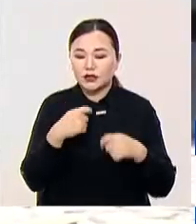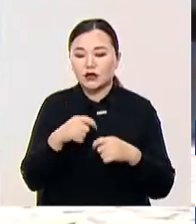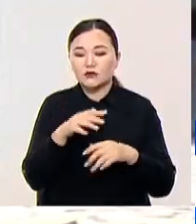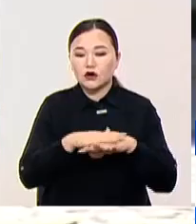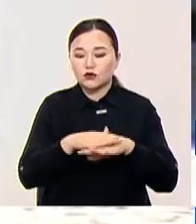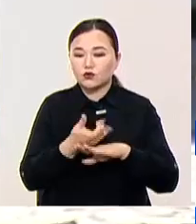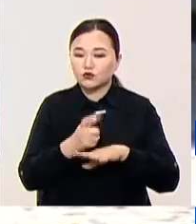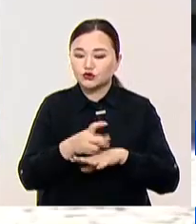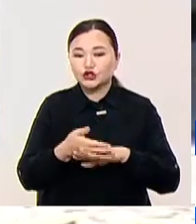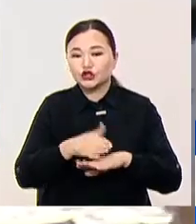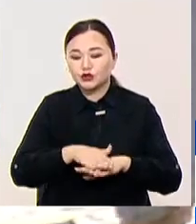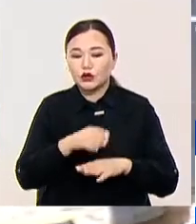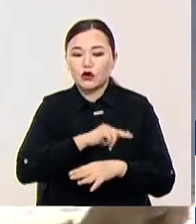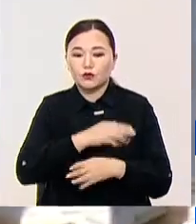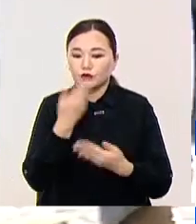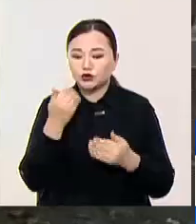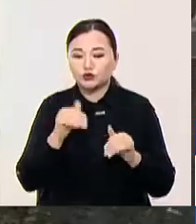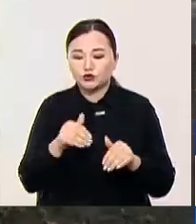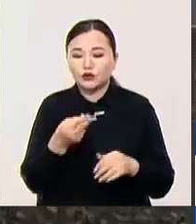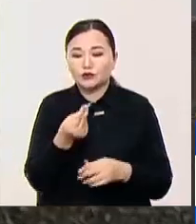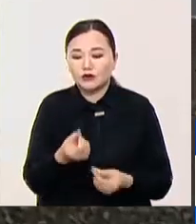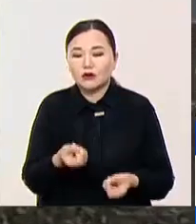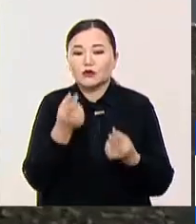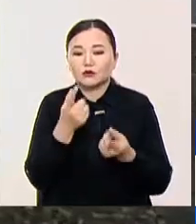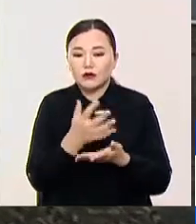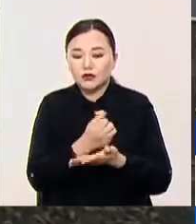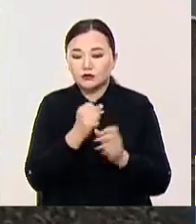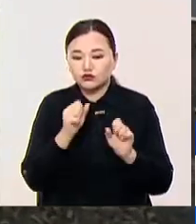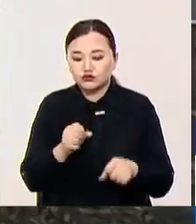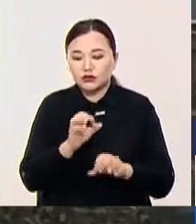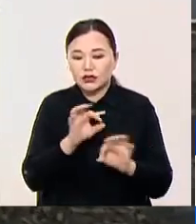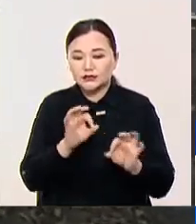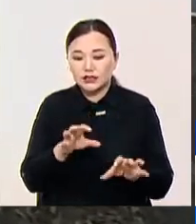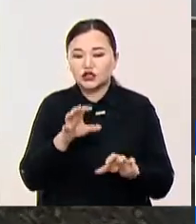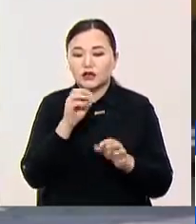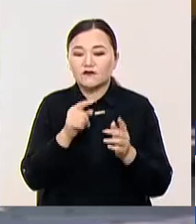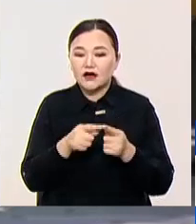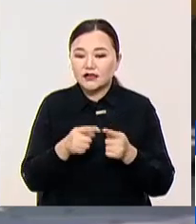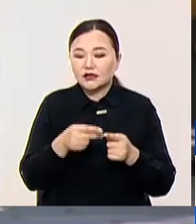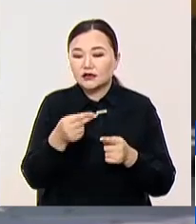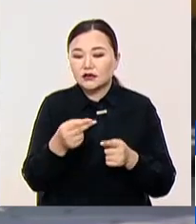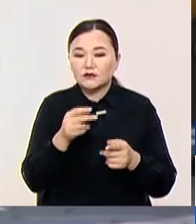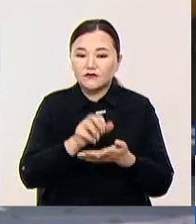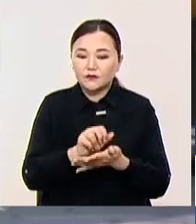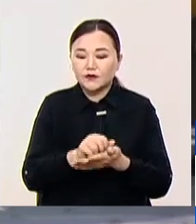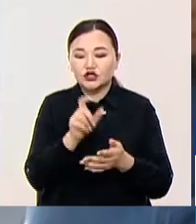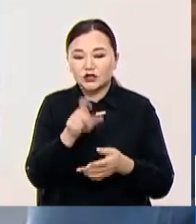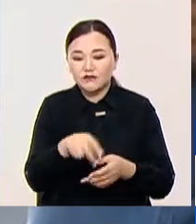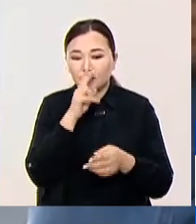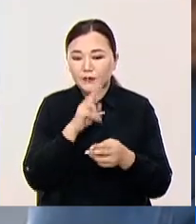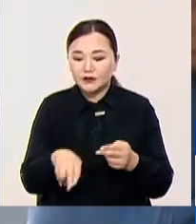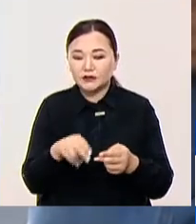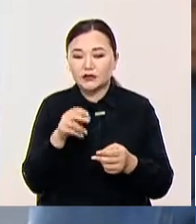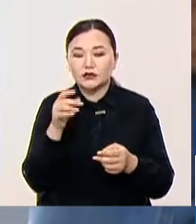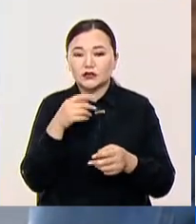қалтасына ауыр тиіп жатқанда жұмысы жоқ студент ондай ақшаны қайдан тапсын дейді сарапшы. Айтуынша пәтер берушілердің тұрақты жалдайтын адамынан айырылғаны